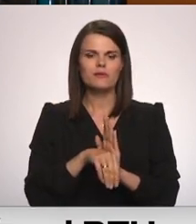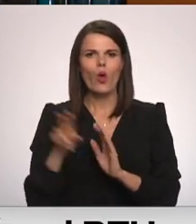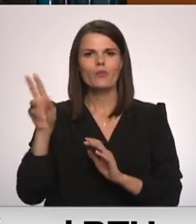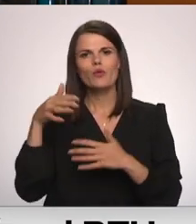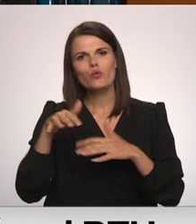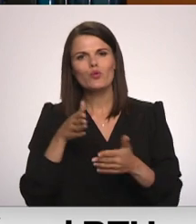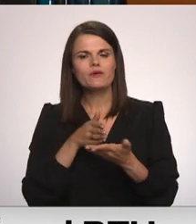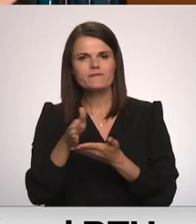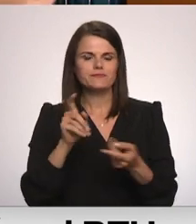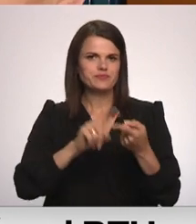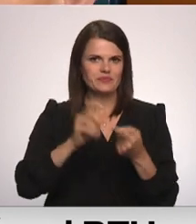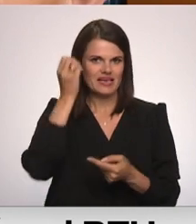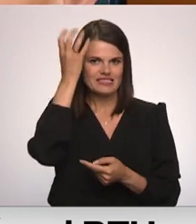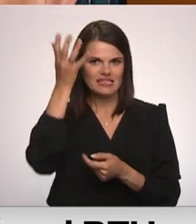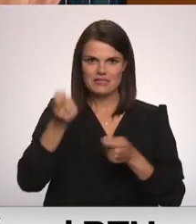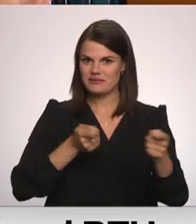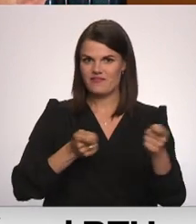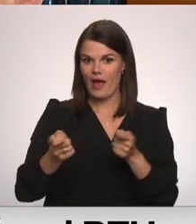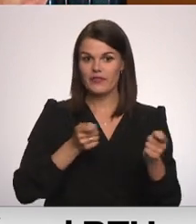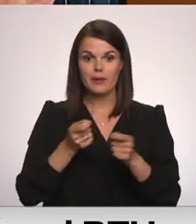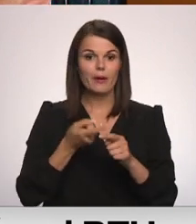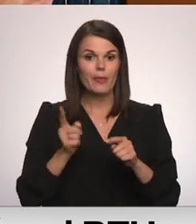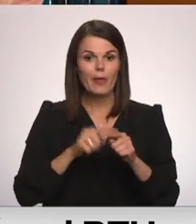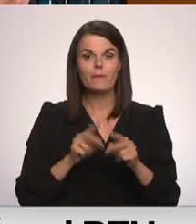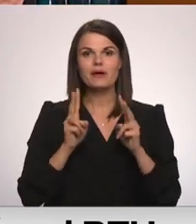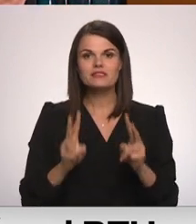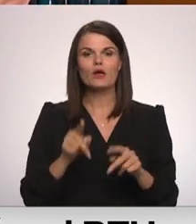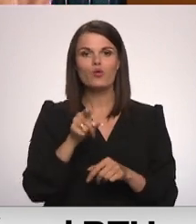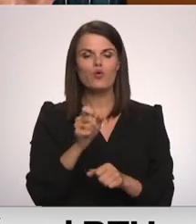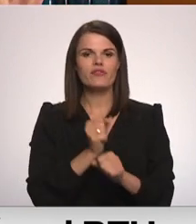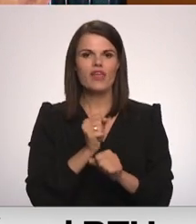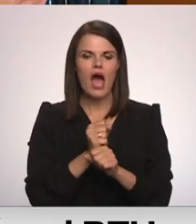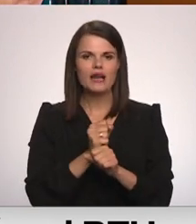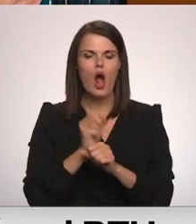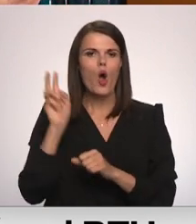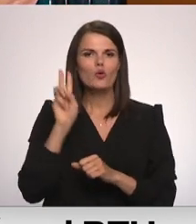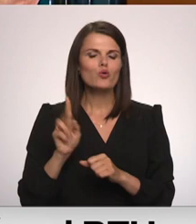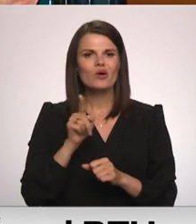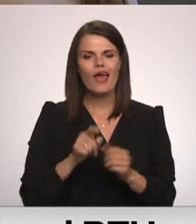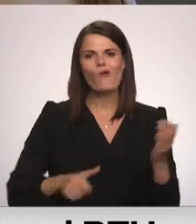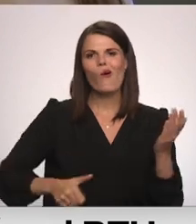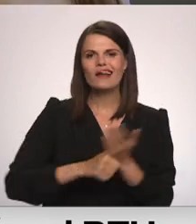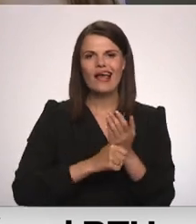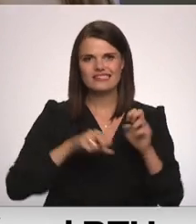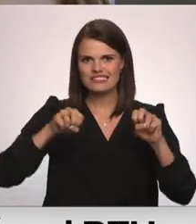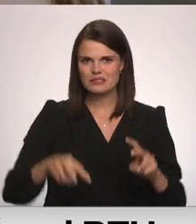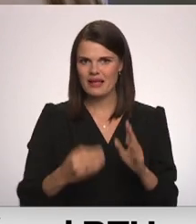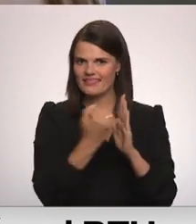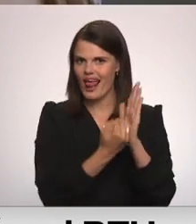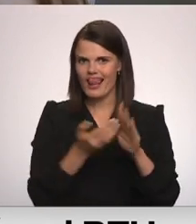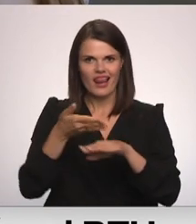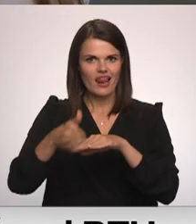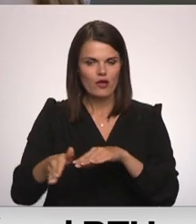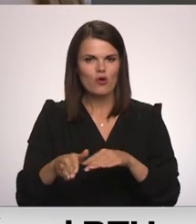jūrniecības izglītības vadībā, tāpēc, ka to dara jūrnieku registrs pēc speciālā likuma.